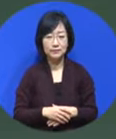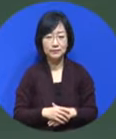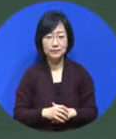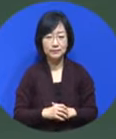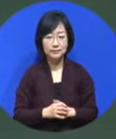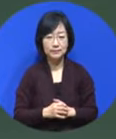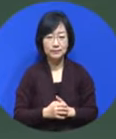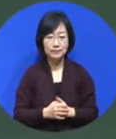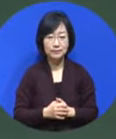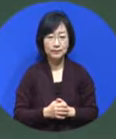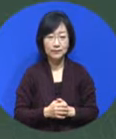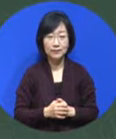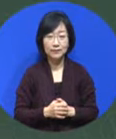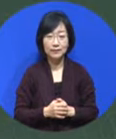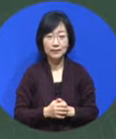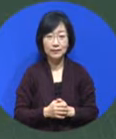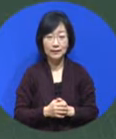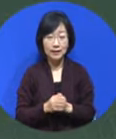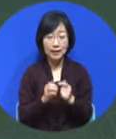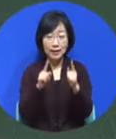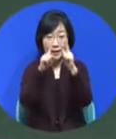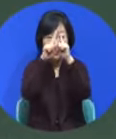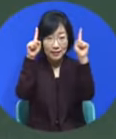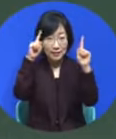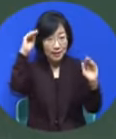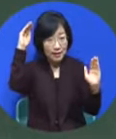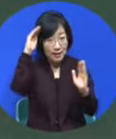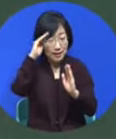다미가이 대학생 청이